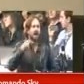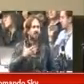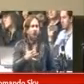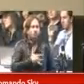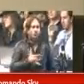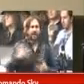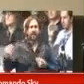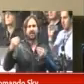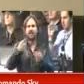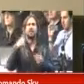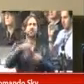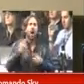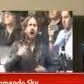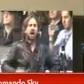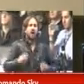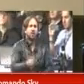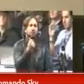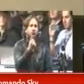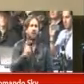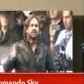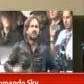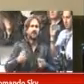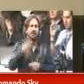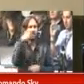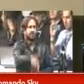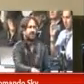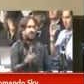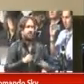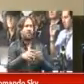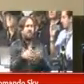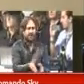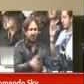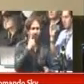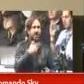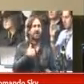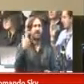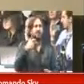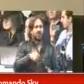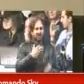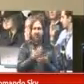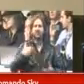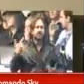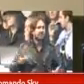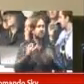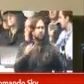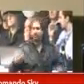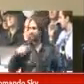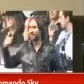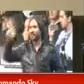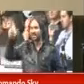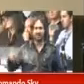di soldi a questa causa qua. Ed è giusto che oggi venga qui a prendersi la sua dose straordinaria di